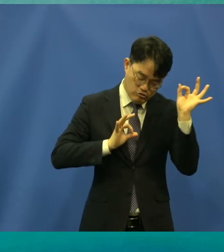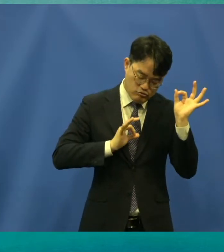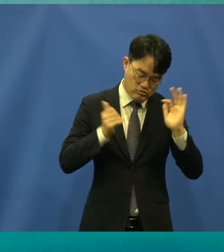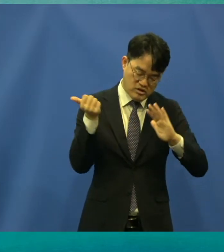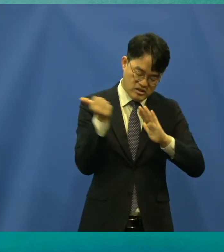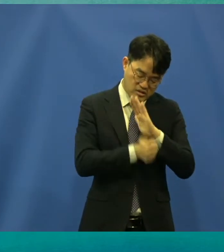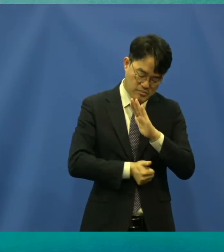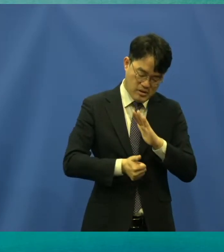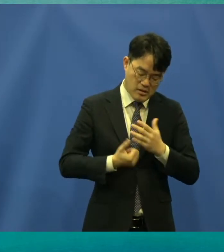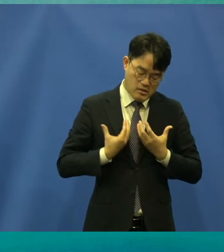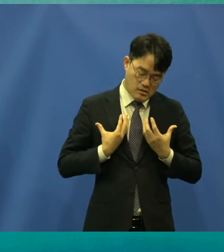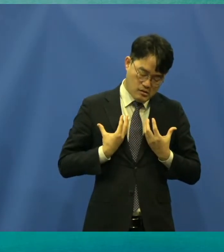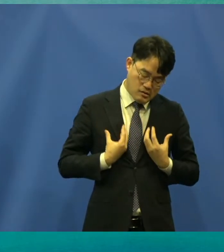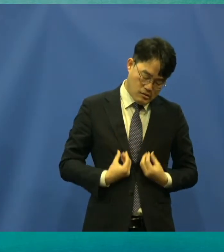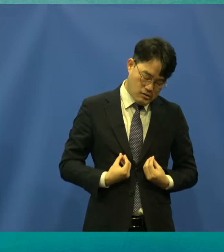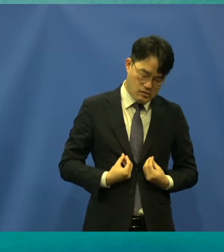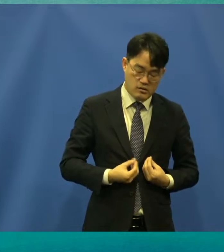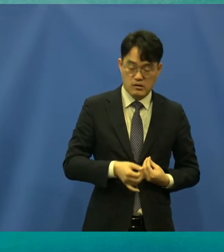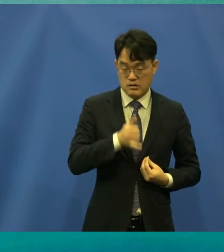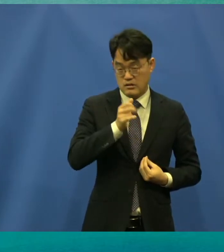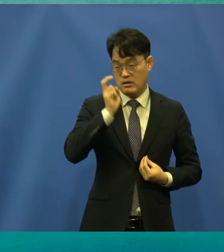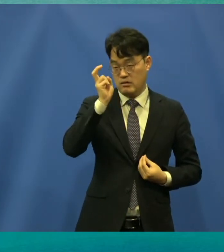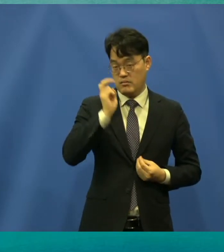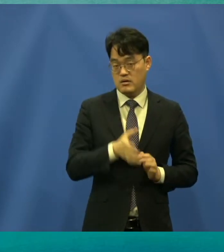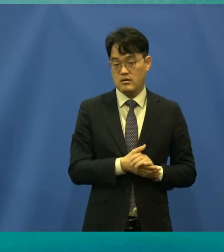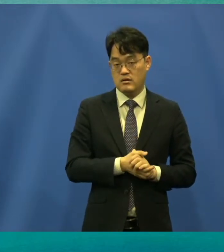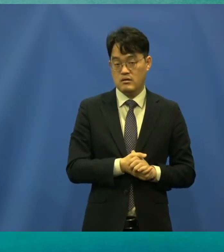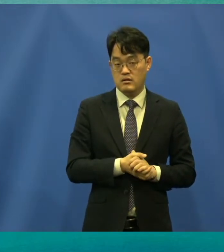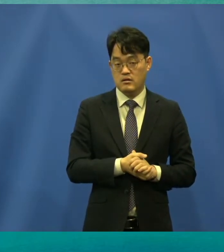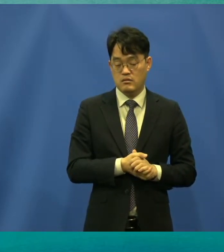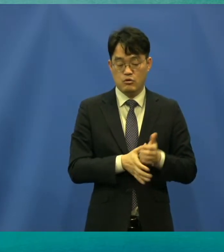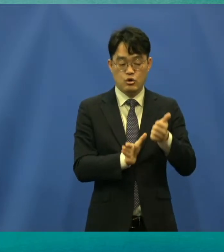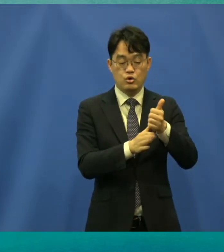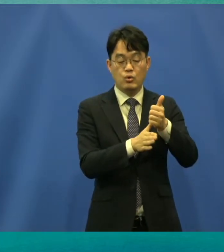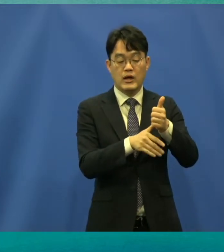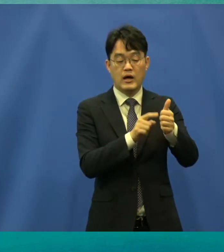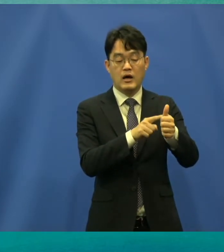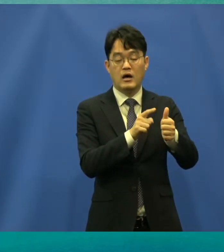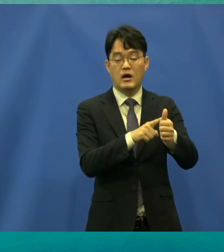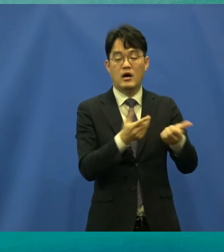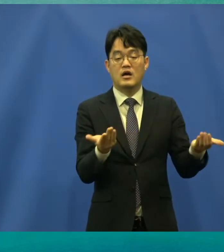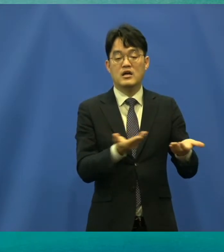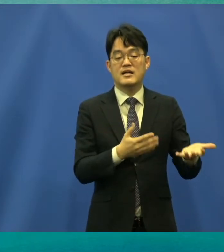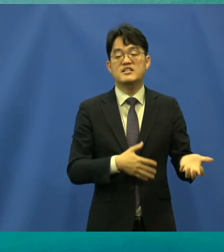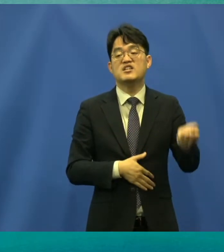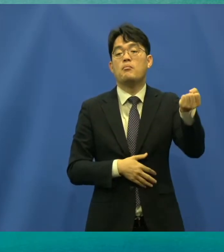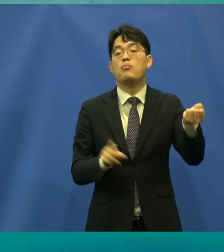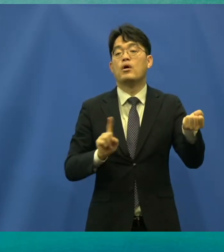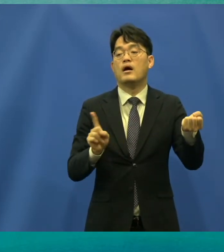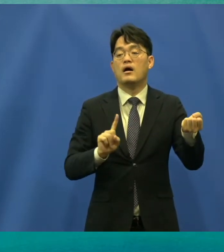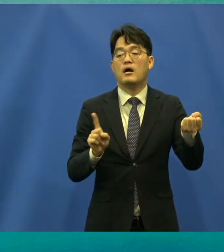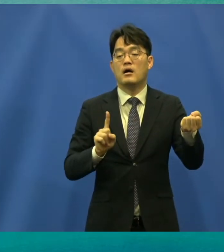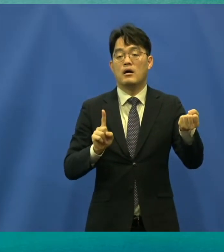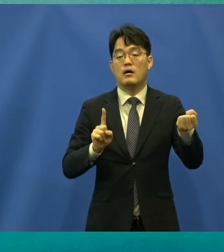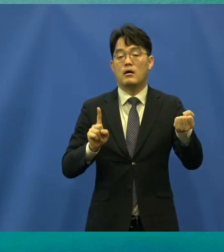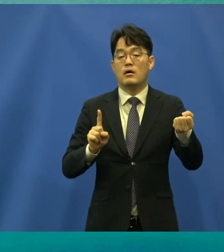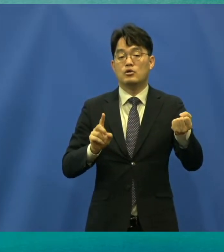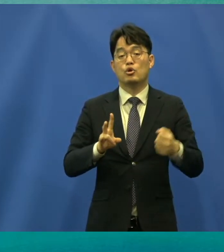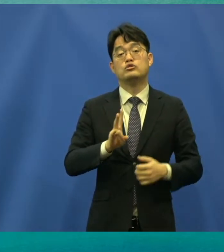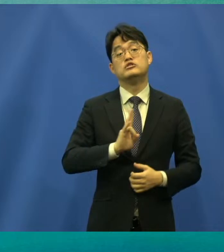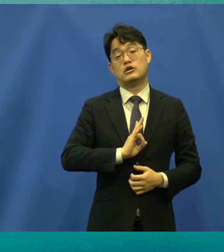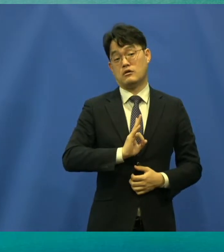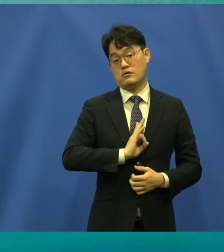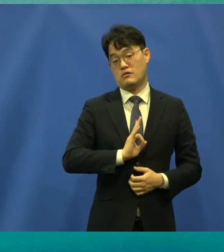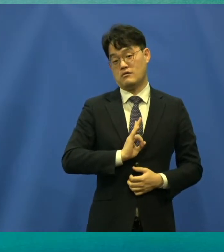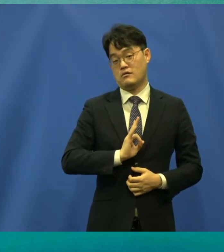여러분, 생각해 보십시오. 요나는 명색이 하나님의 선지자입니다. 이스라엘의 하나님의 선지자입니다. 이건 엄청난 것입니다.